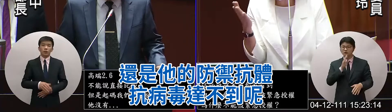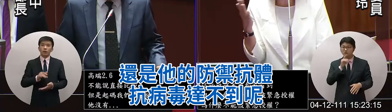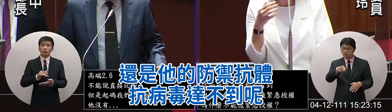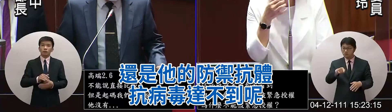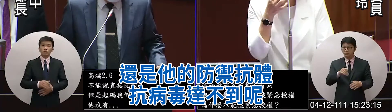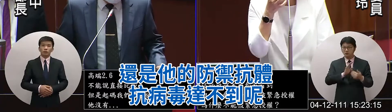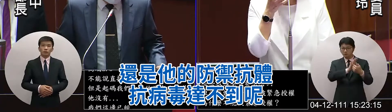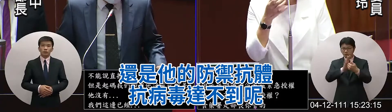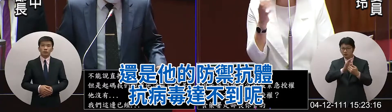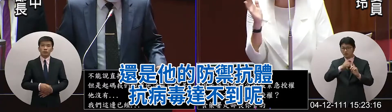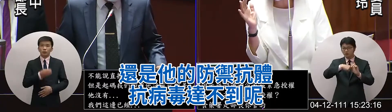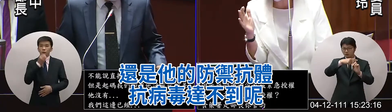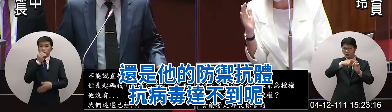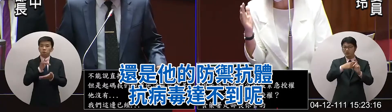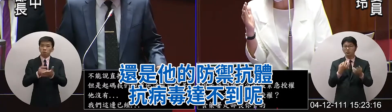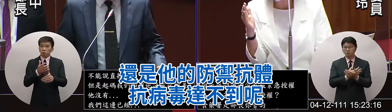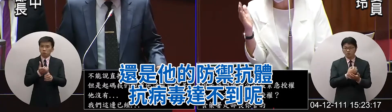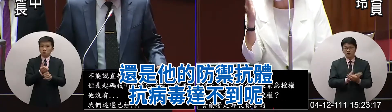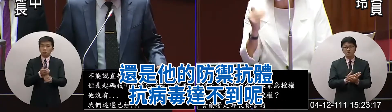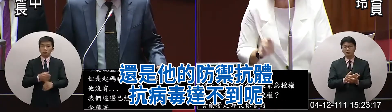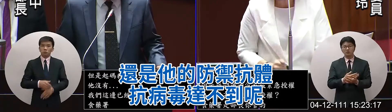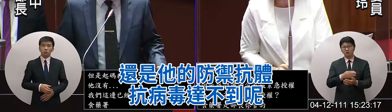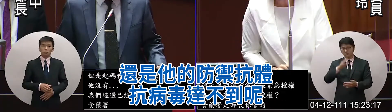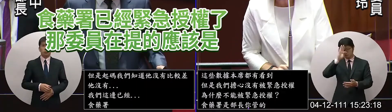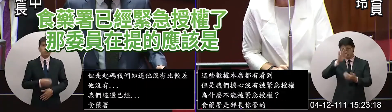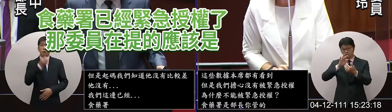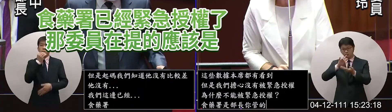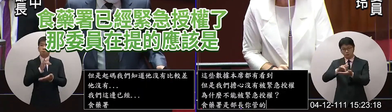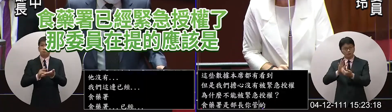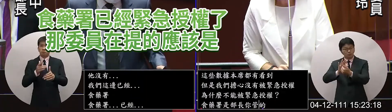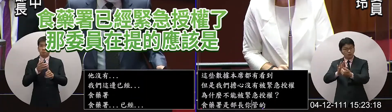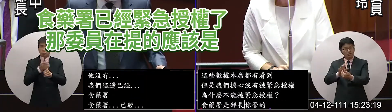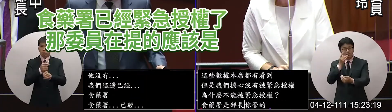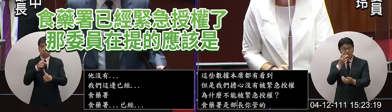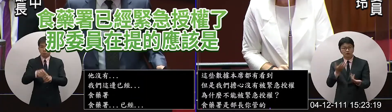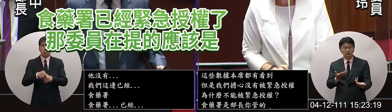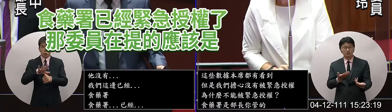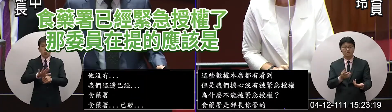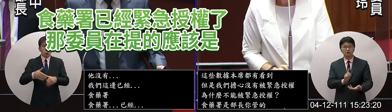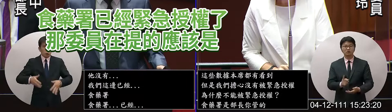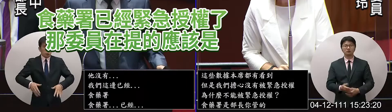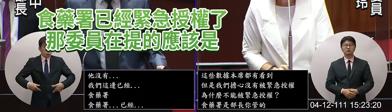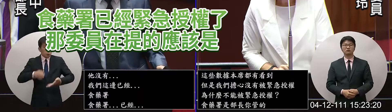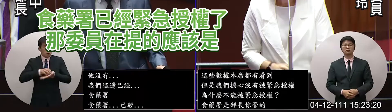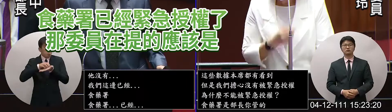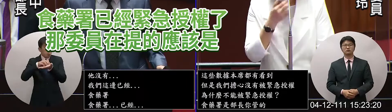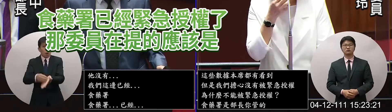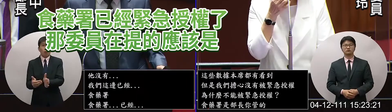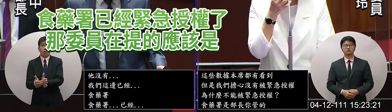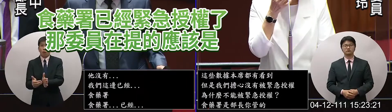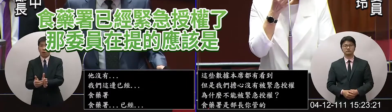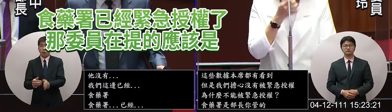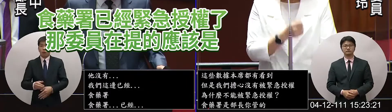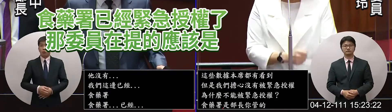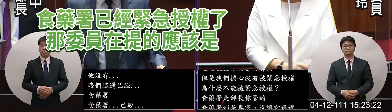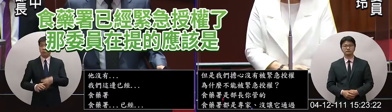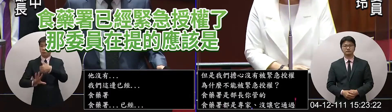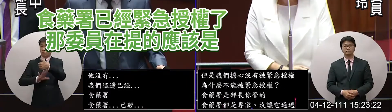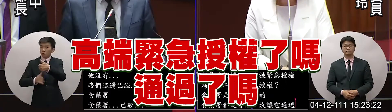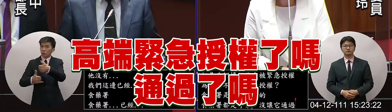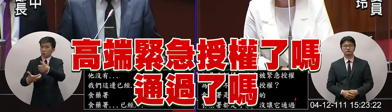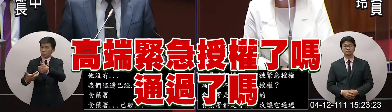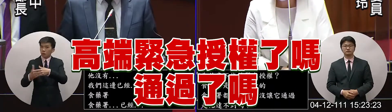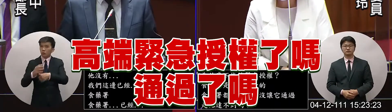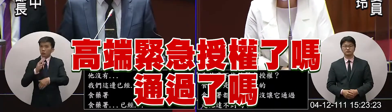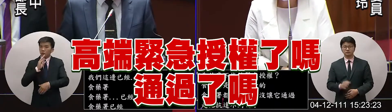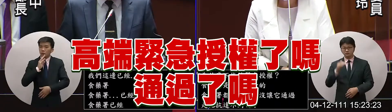的防疫抗抗病毒的达不到呢？ 食药署已经紧急授权了，那委员在提的应该是 高